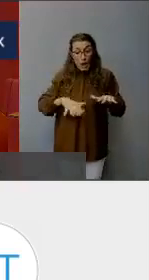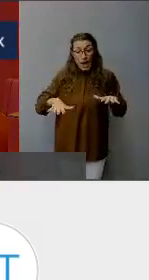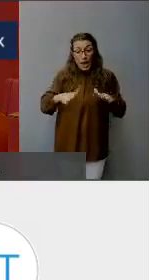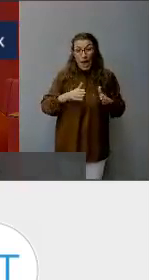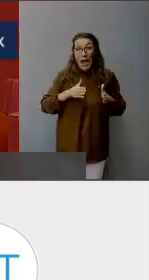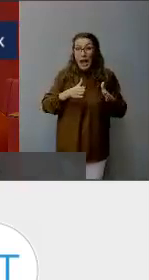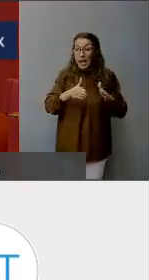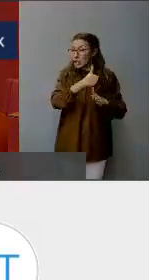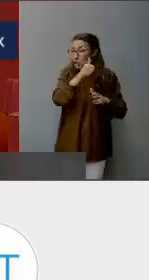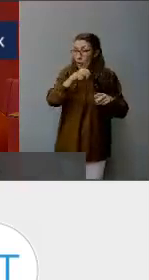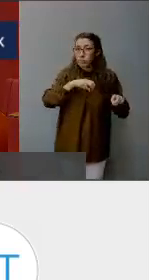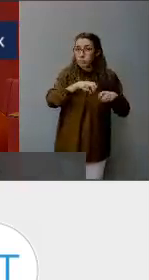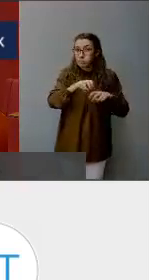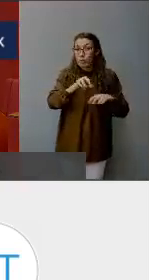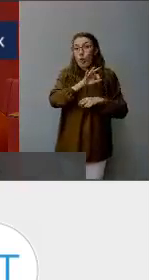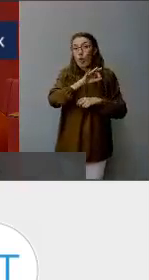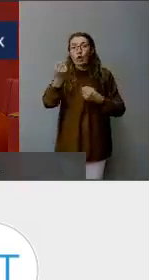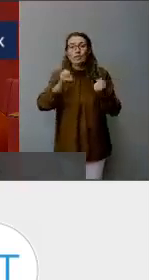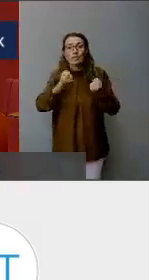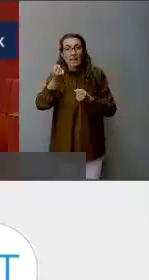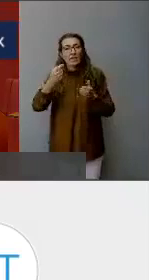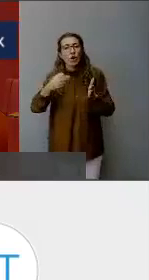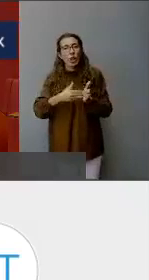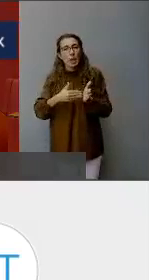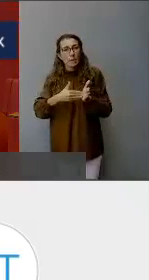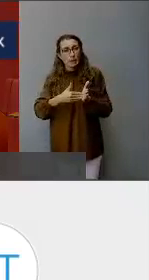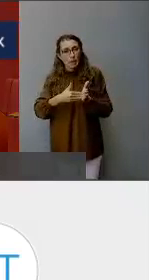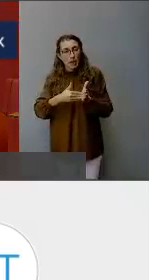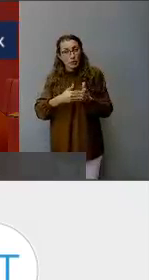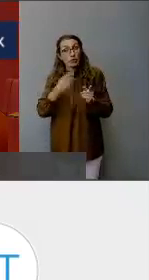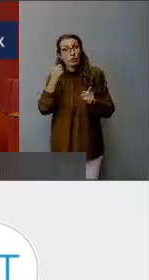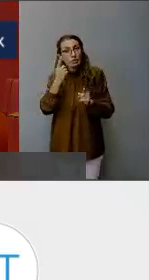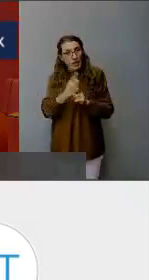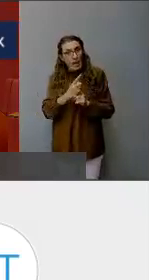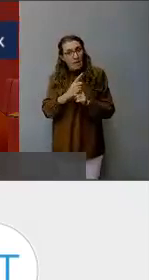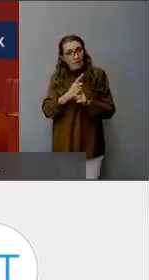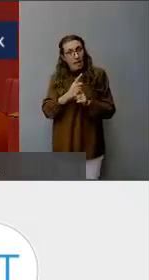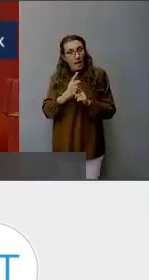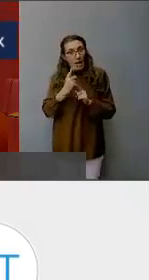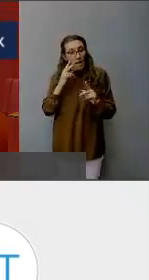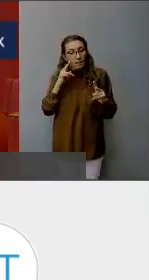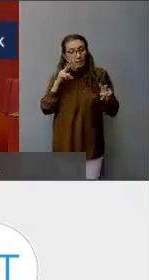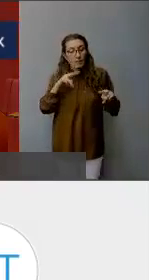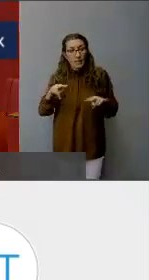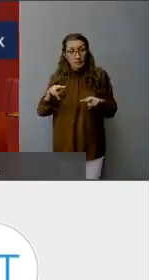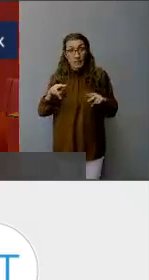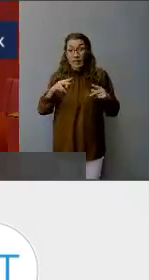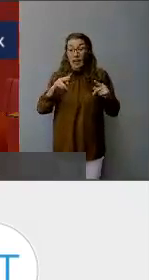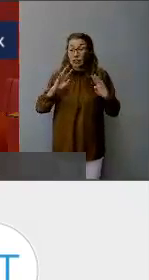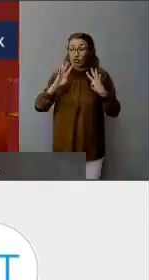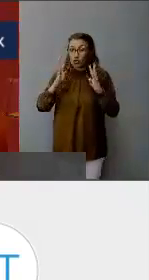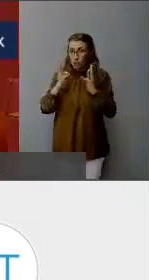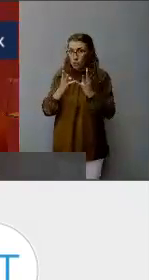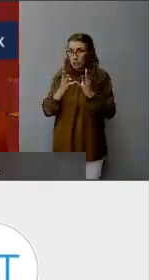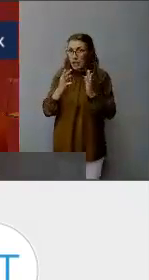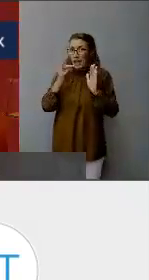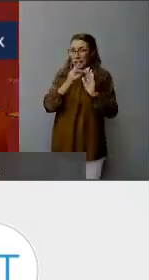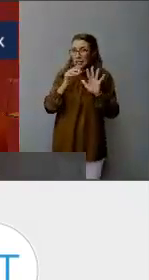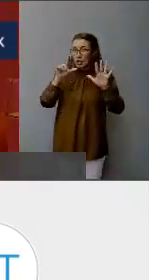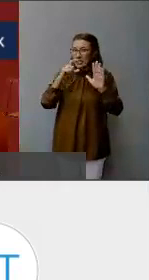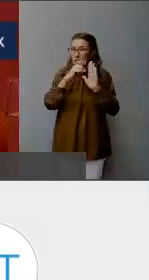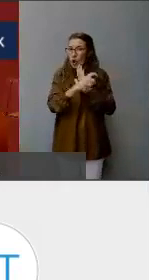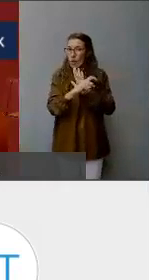a traffico limitato debba venire con delibera di giunta ma tenendo conto cioè scritto all'articolo 7 comma 9